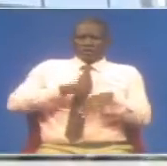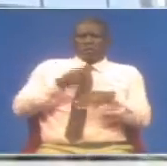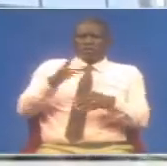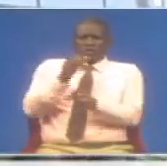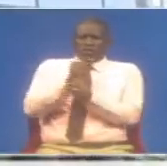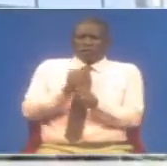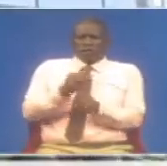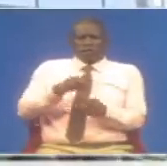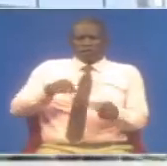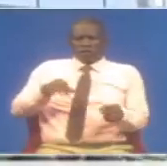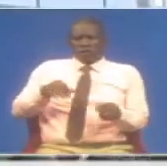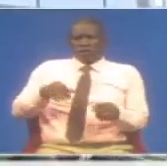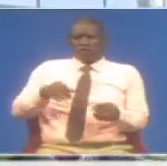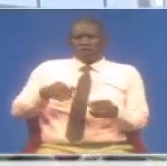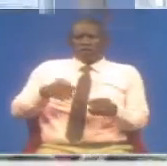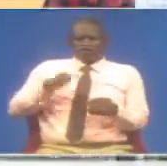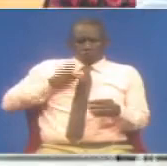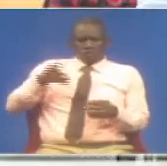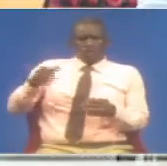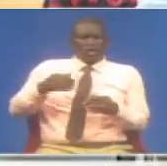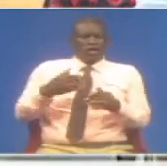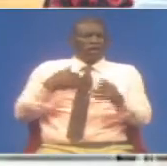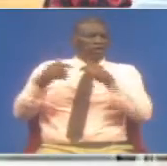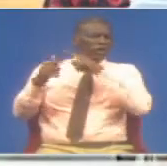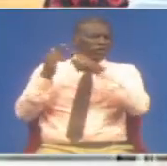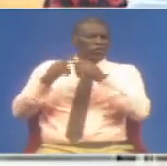ile, na ana ujuzi wa kukufanyia massage.